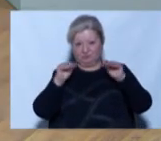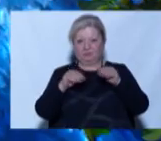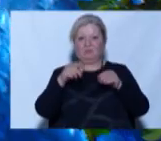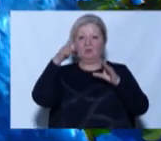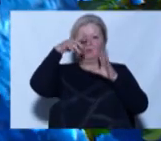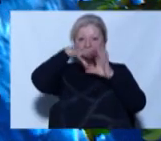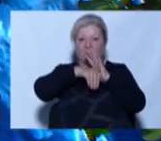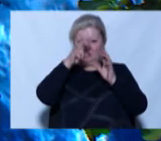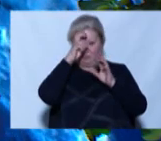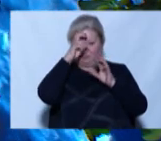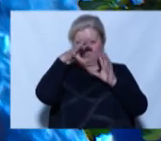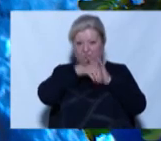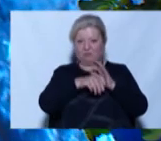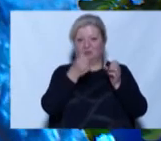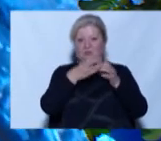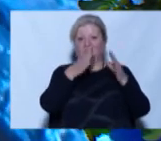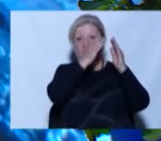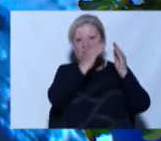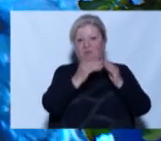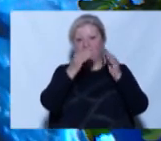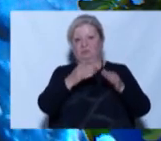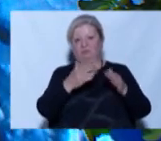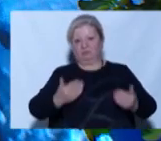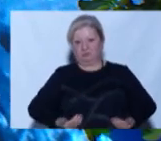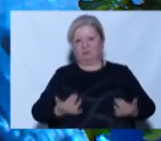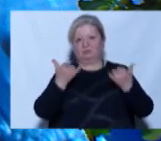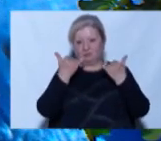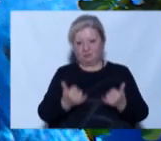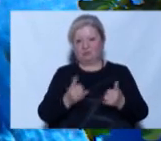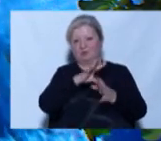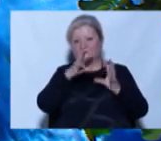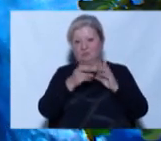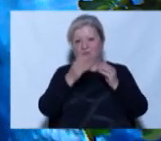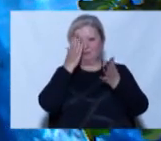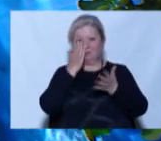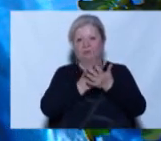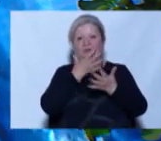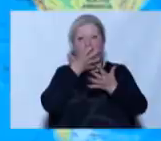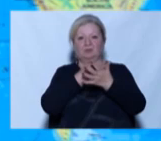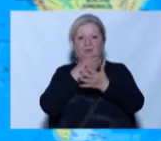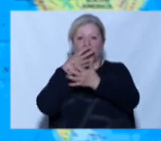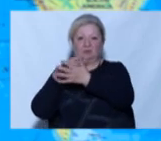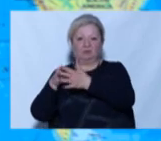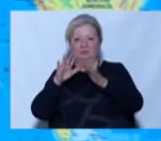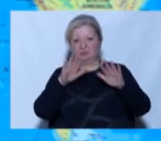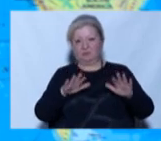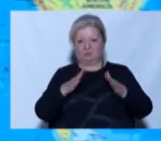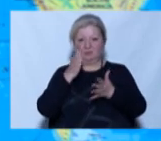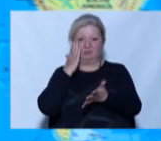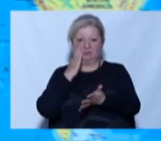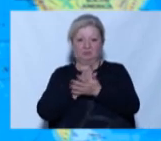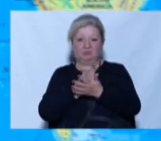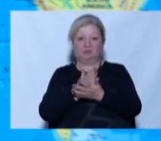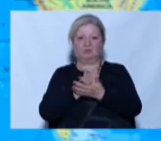პუნქტებად. დიახ, დღეს ყველაფერს თავისი განსაზღვრული მდებარეობა აქვს და დღეს